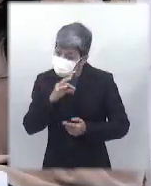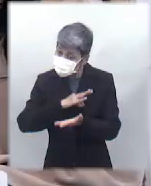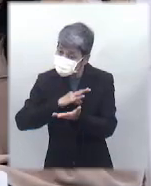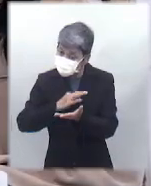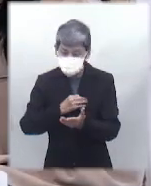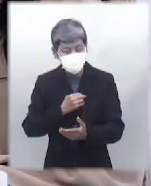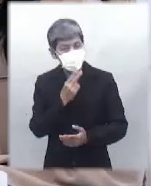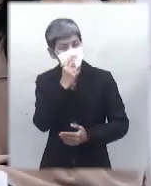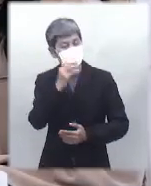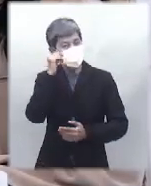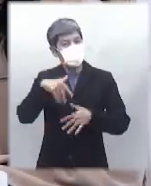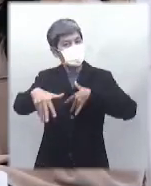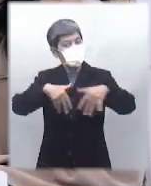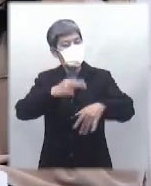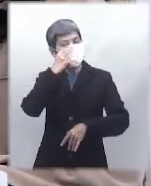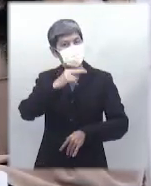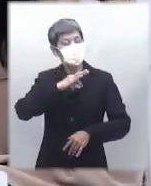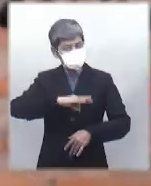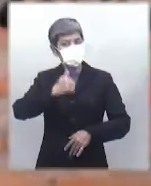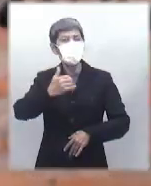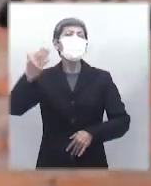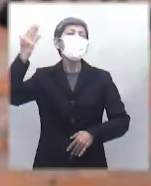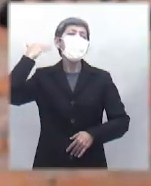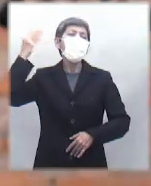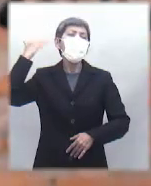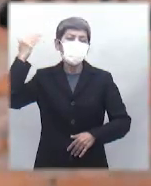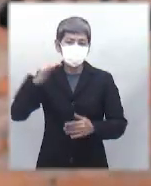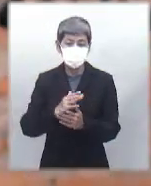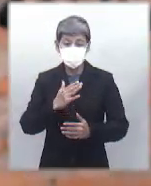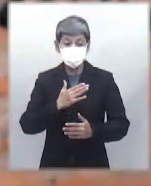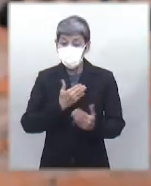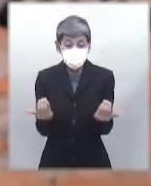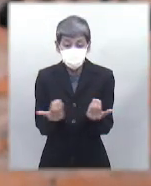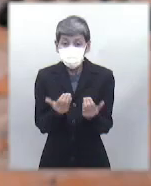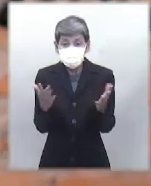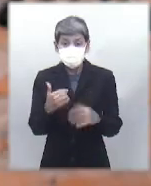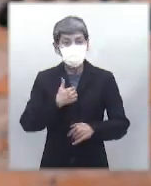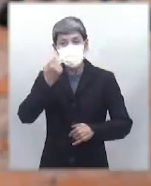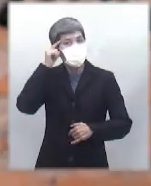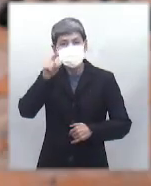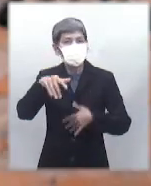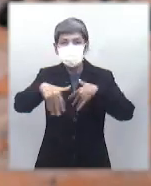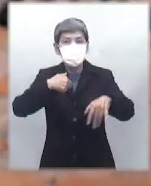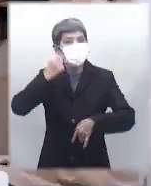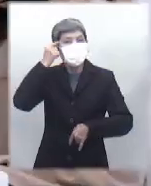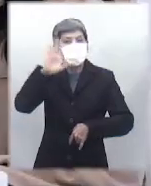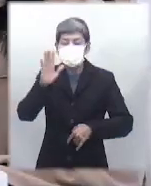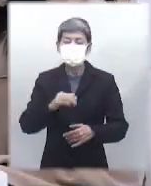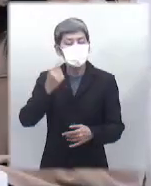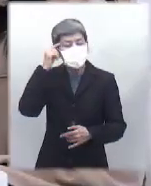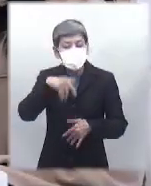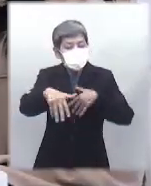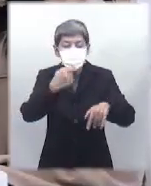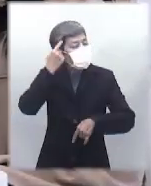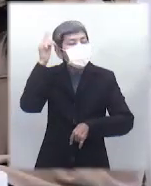รู้สึกว่าเรามองสังคมอยู่ดีขึ้นซึ่งสมัยก่อนเนี้ยตอนที่ผมไม่มีลูกเนี่ยผมไม่เคยคิดถึงเรื่องสังคมเลยนะไม่